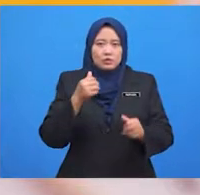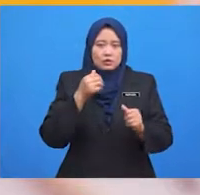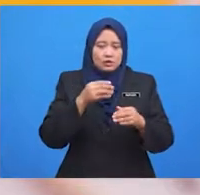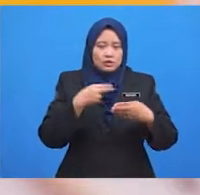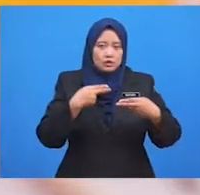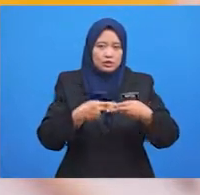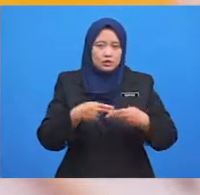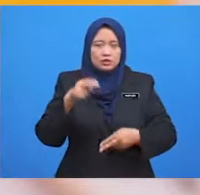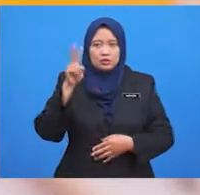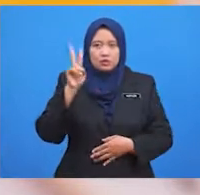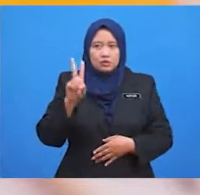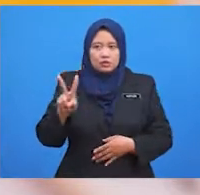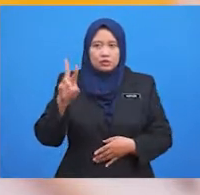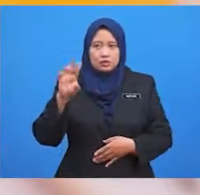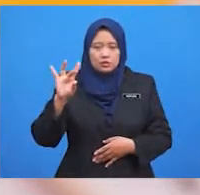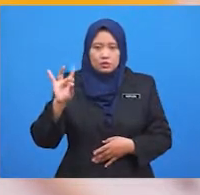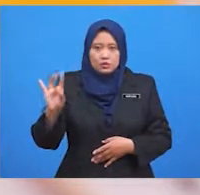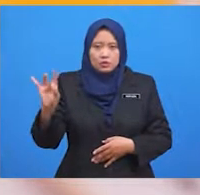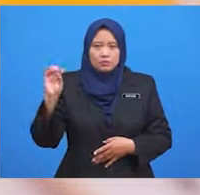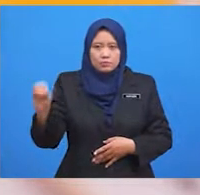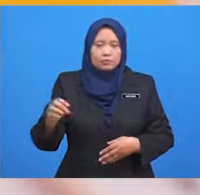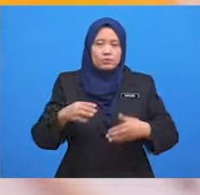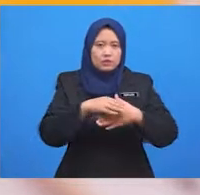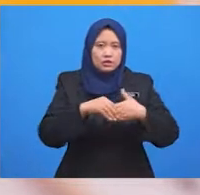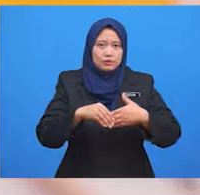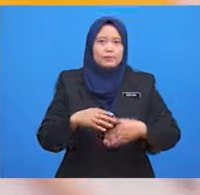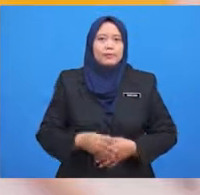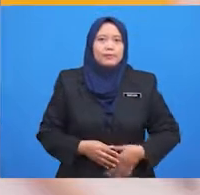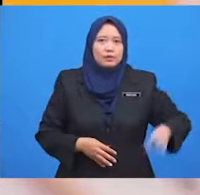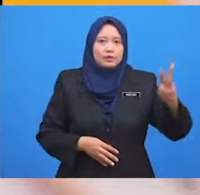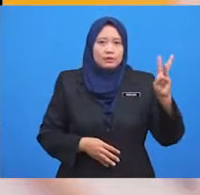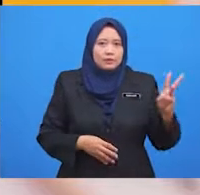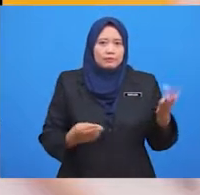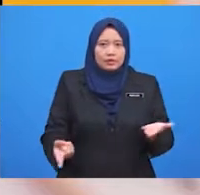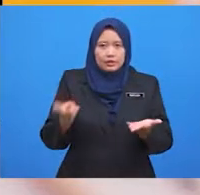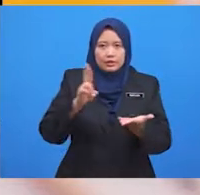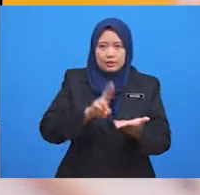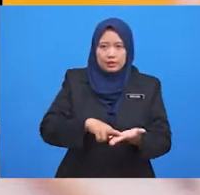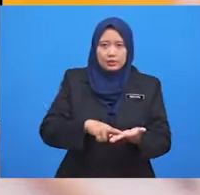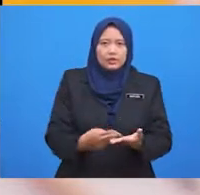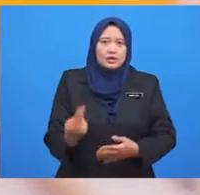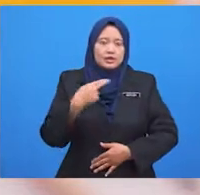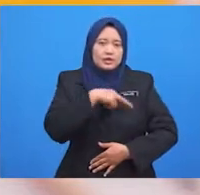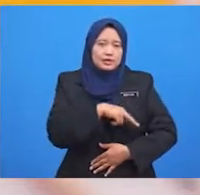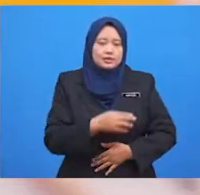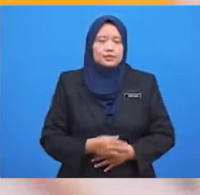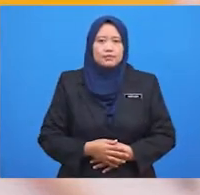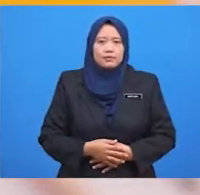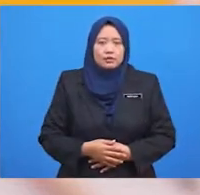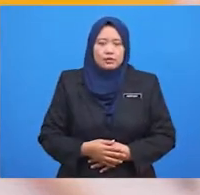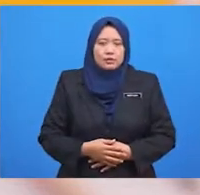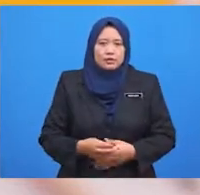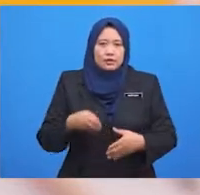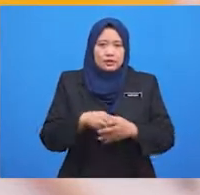RM280. Contoh pakej rawatan dan kos perkhidmatan. Merekod konsultasi pelanggan dalam